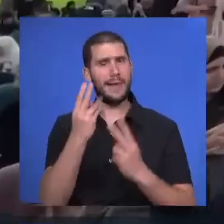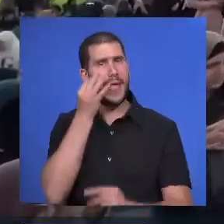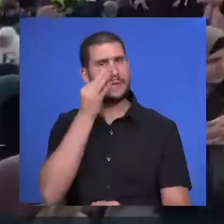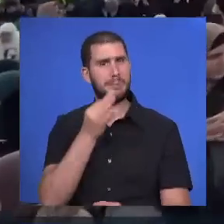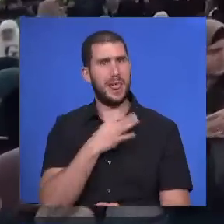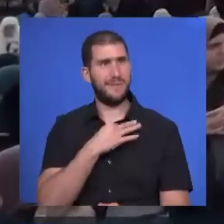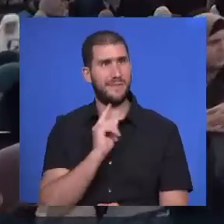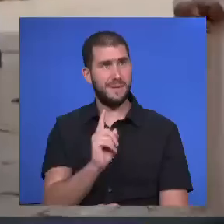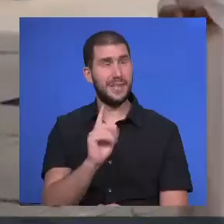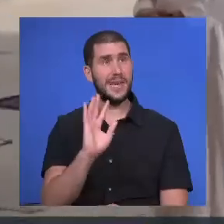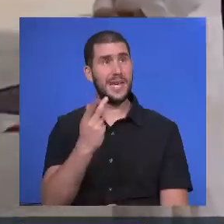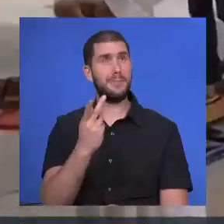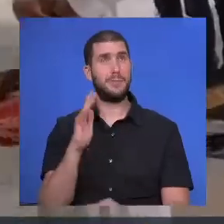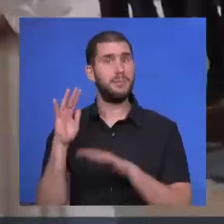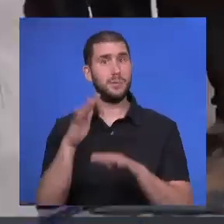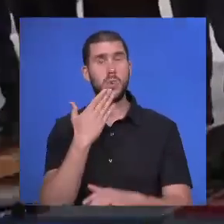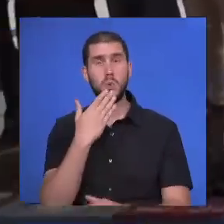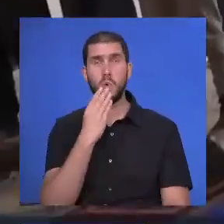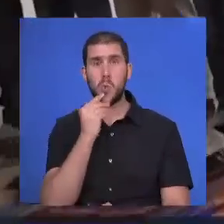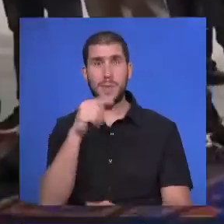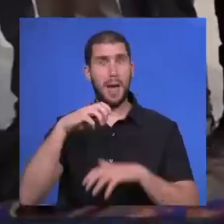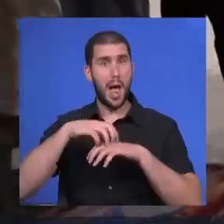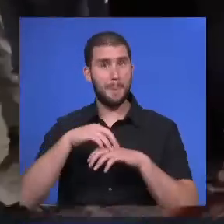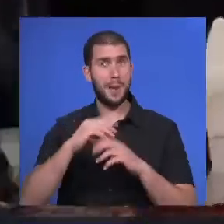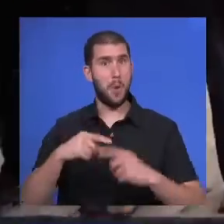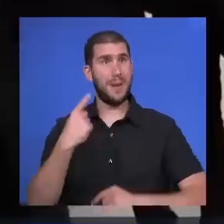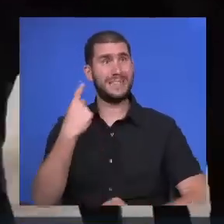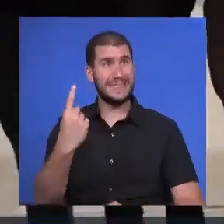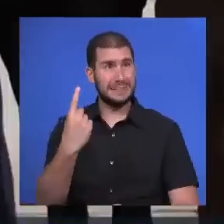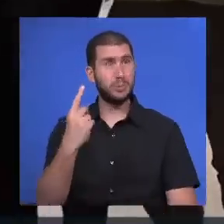תהיה עליית יהודים להר הבית במהלך היום, יהיה